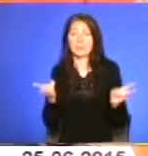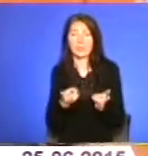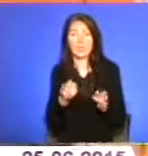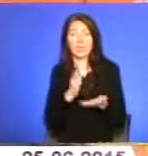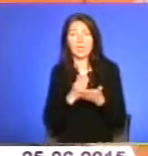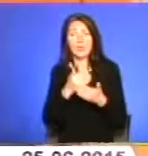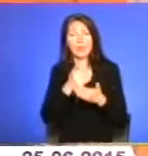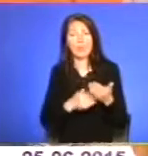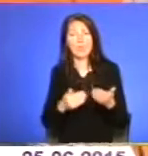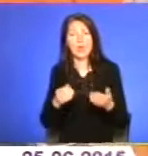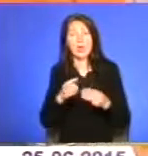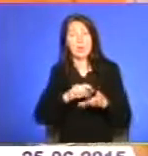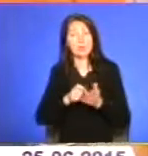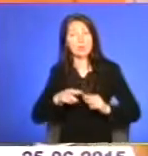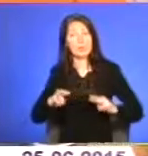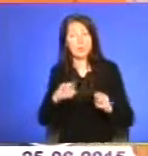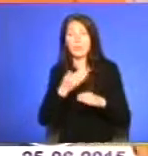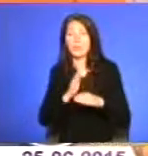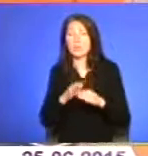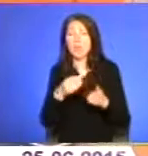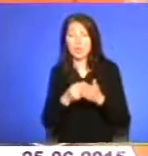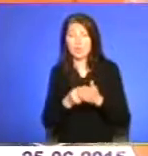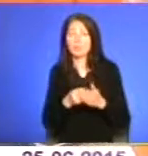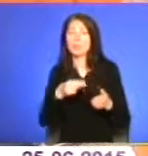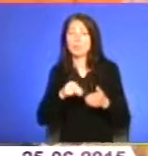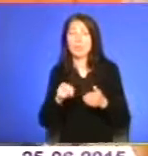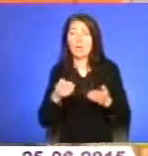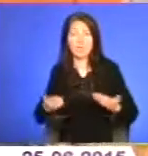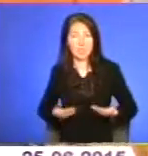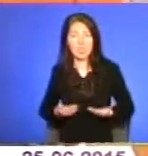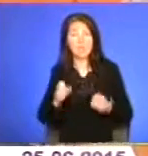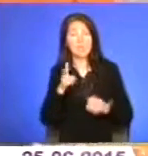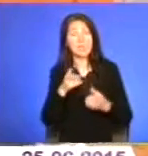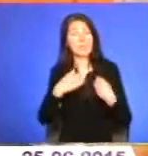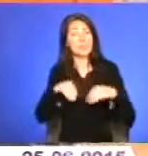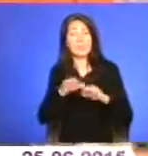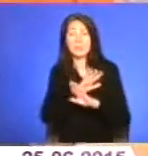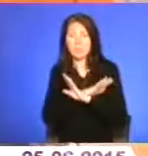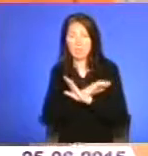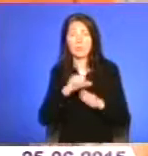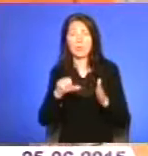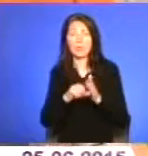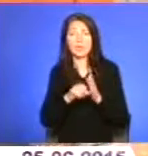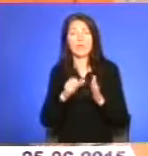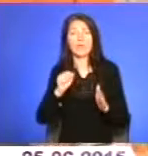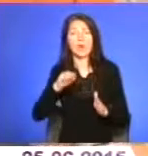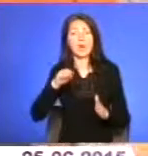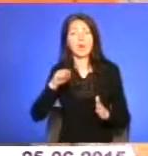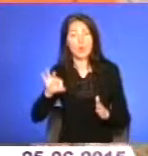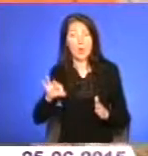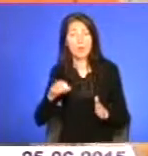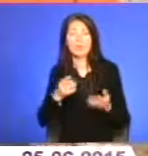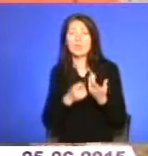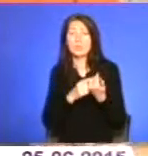для придбання житла членам сімей загиблих і учасникам бойових дій АТО з числа інвалідів першої